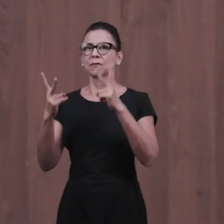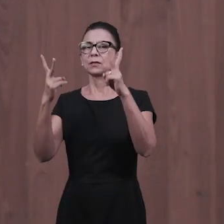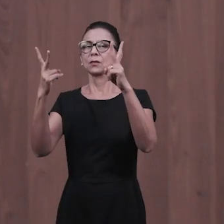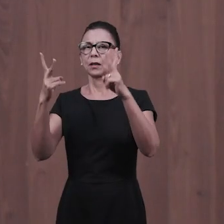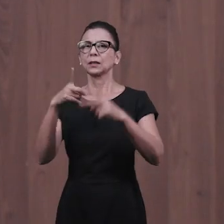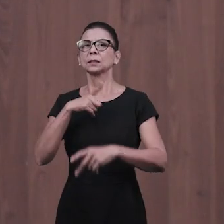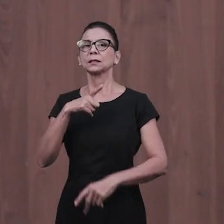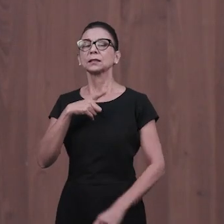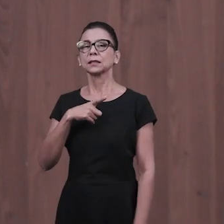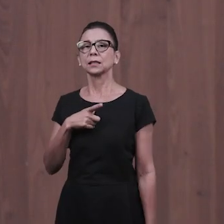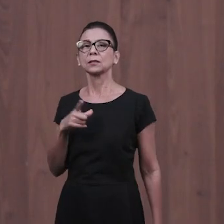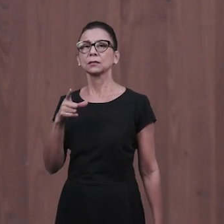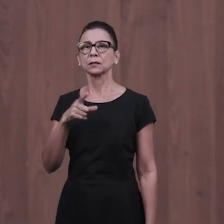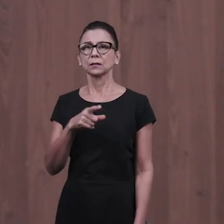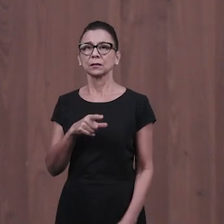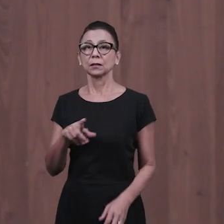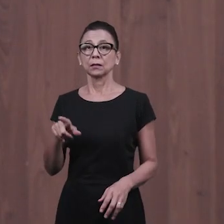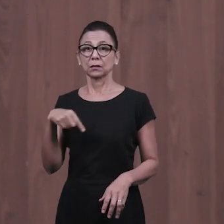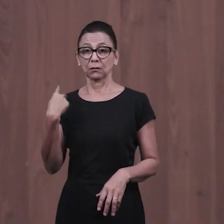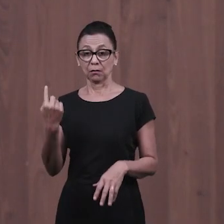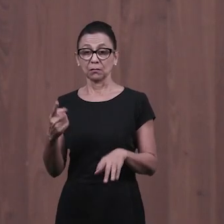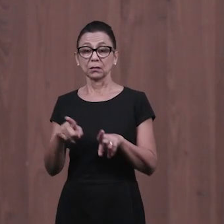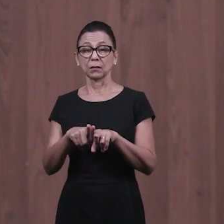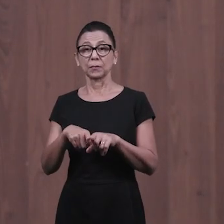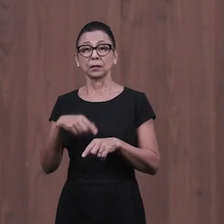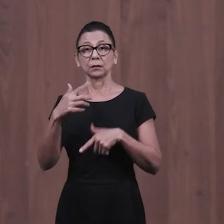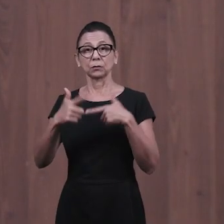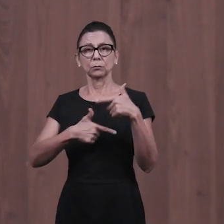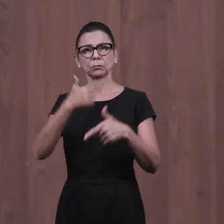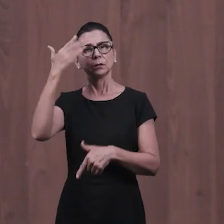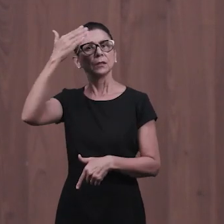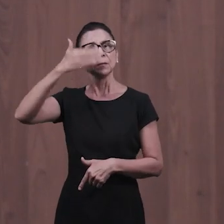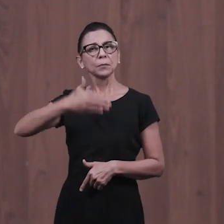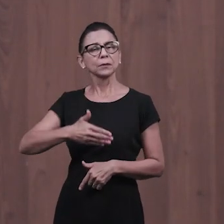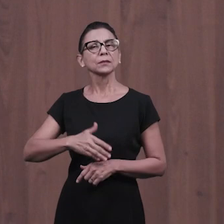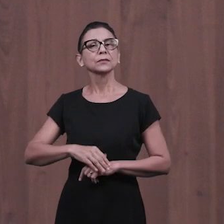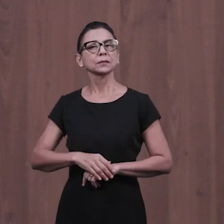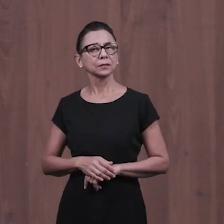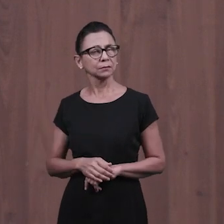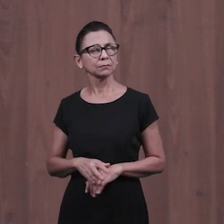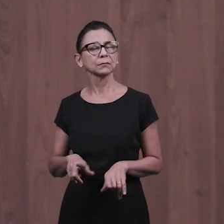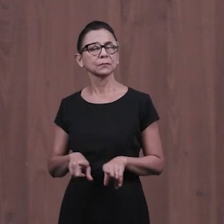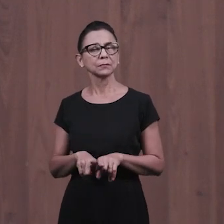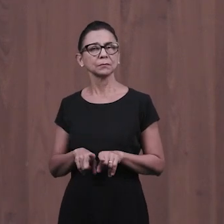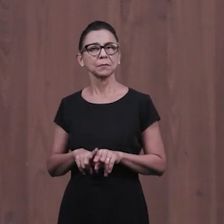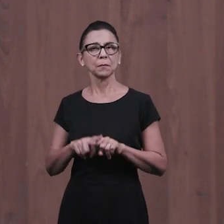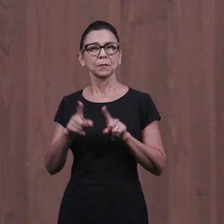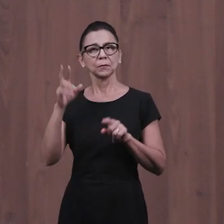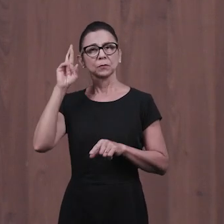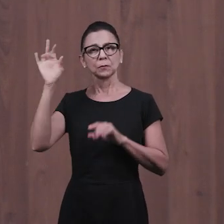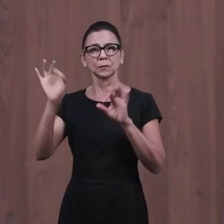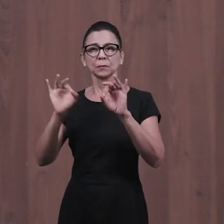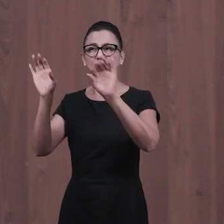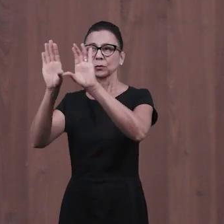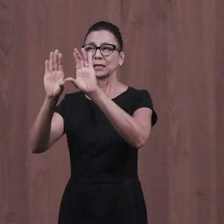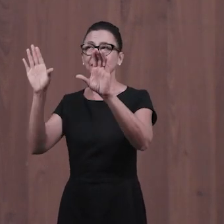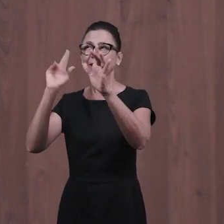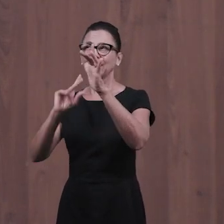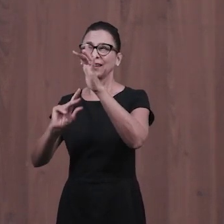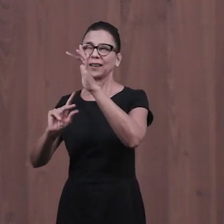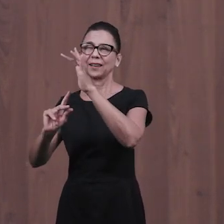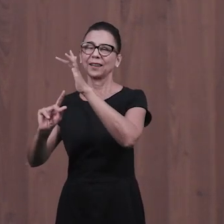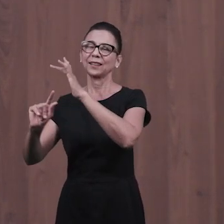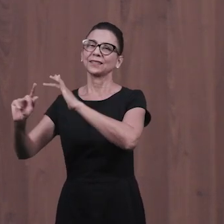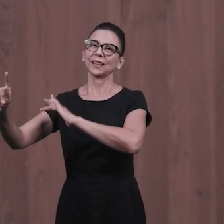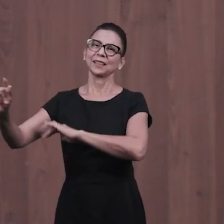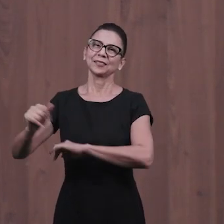nous allons vers la Canaan céleste. Notre ciel, c'est l'éternité que le Seigneur a préparée pour nous. C'est pour cela